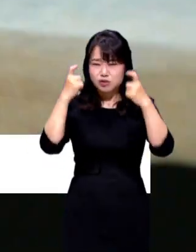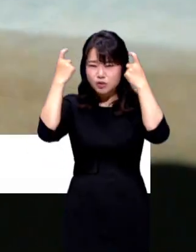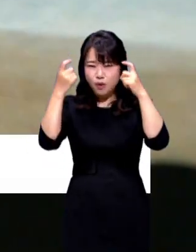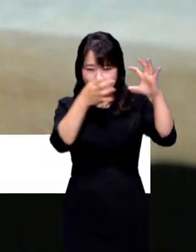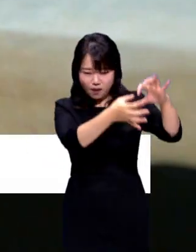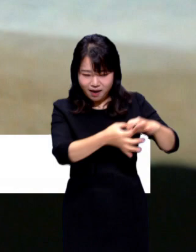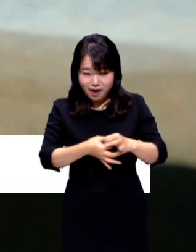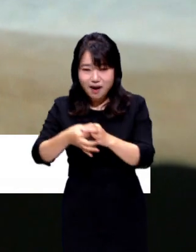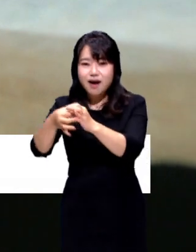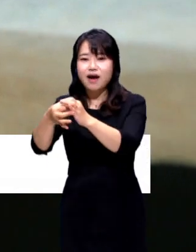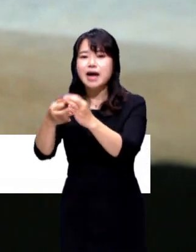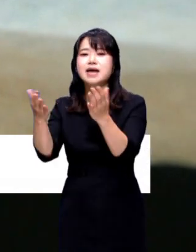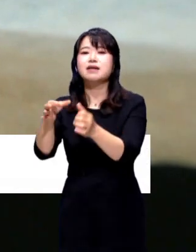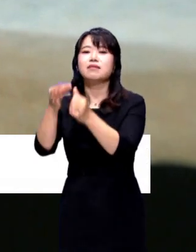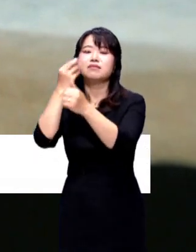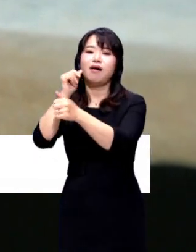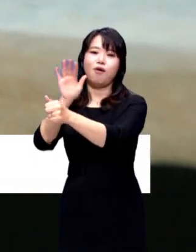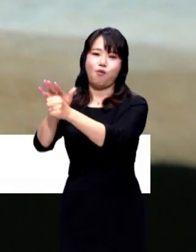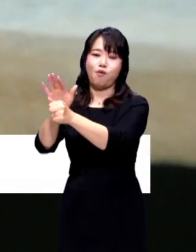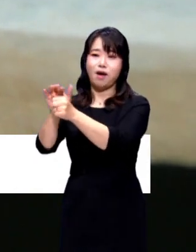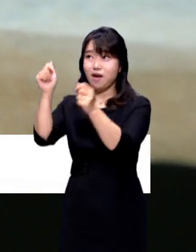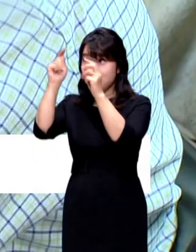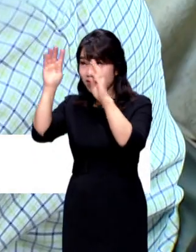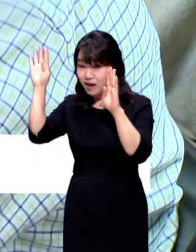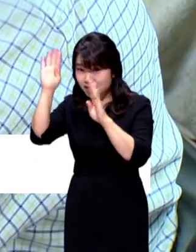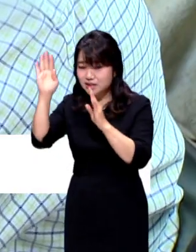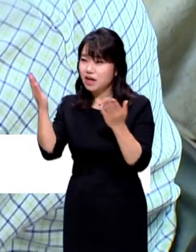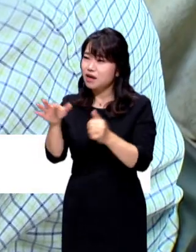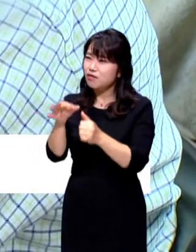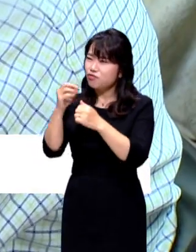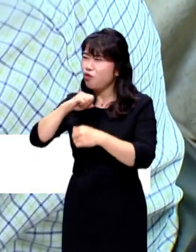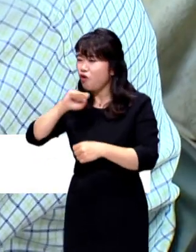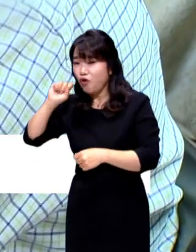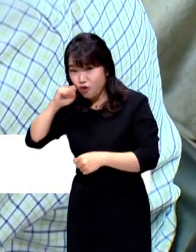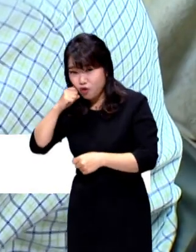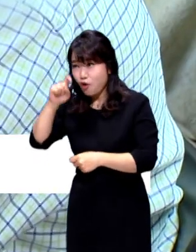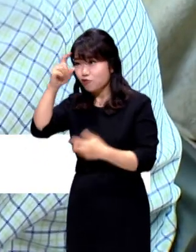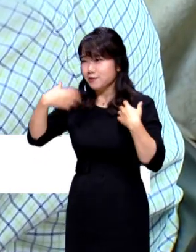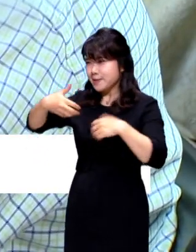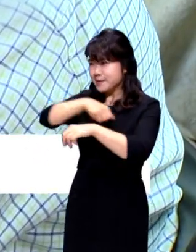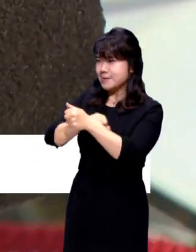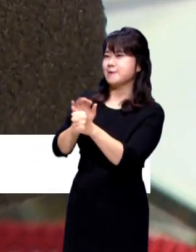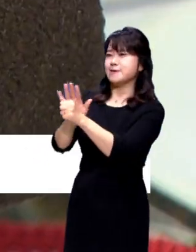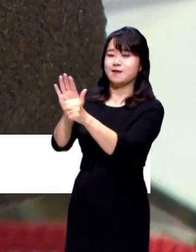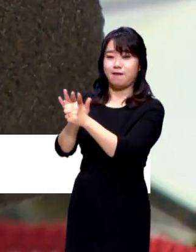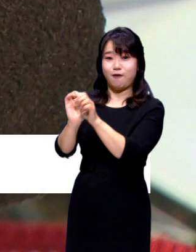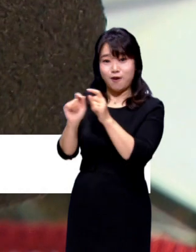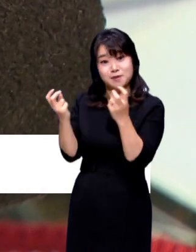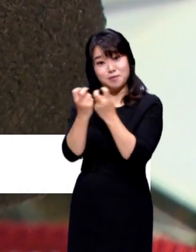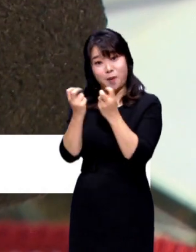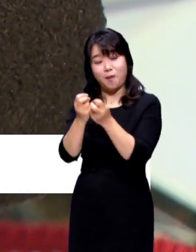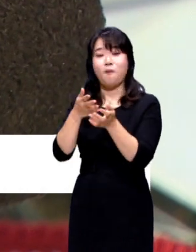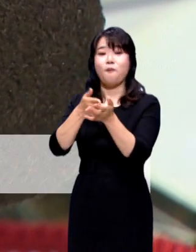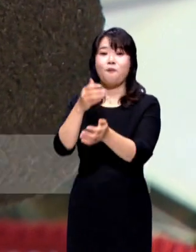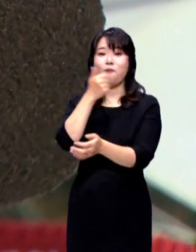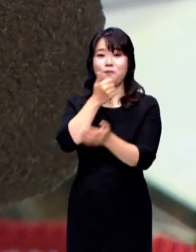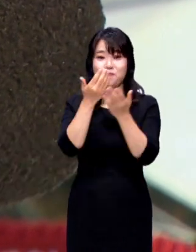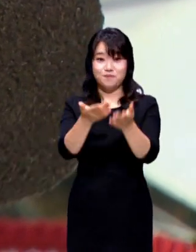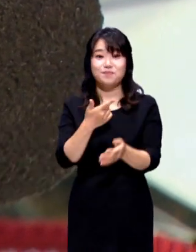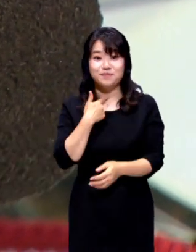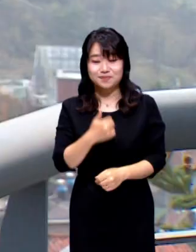창업 일자리를 연계하고 대학생들의 일자리 고민 해결에 구청이 적극 지원하는 여러 방안도 제시했습니다.